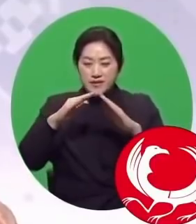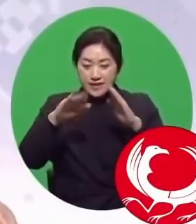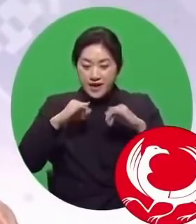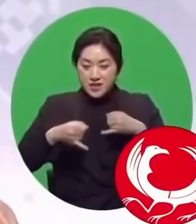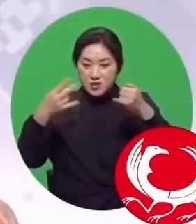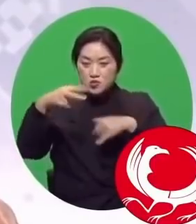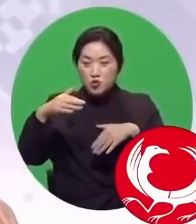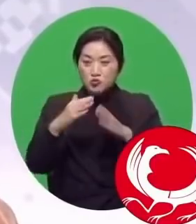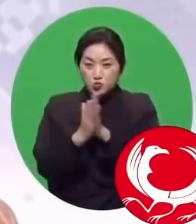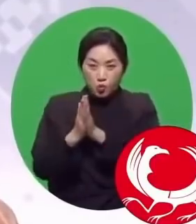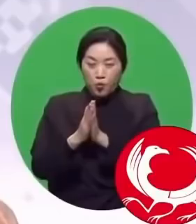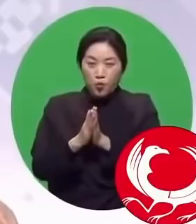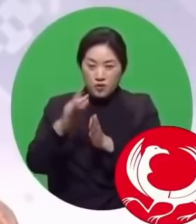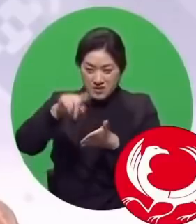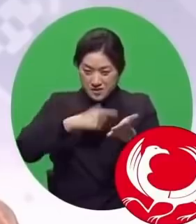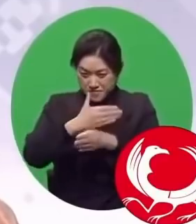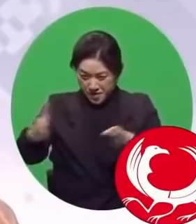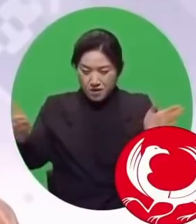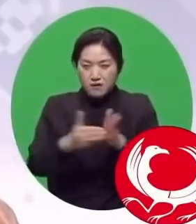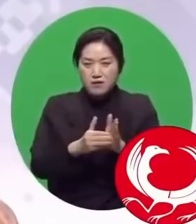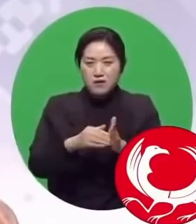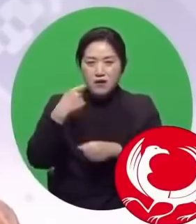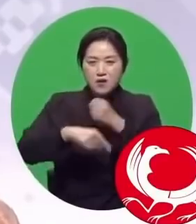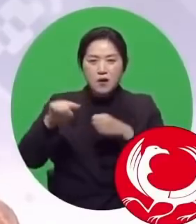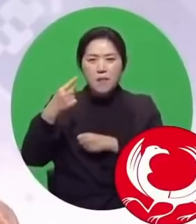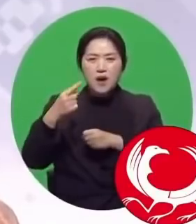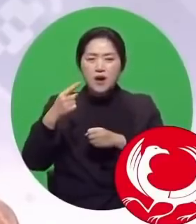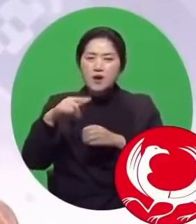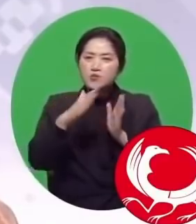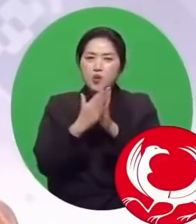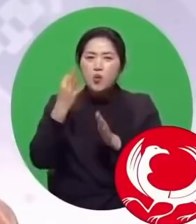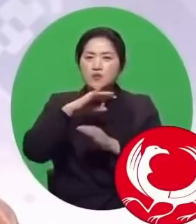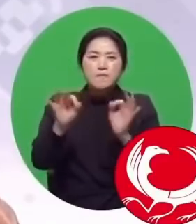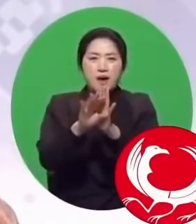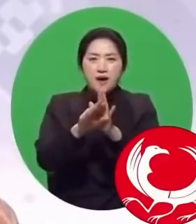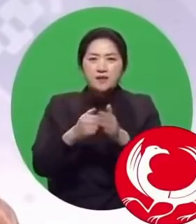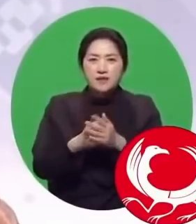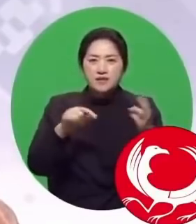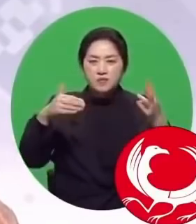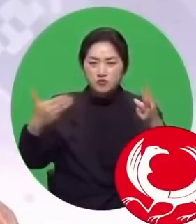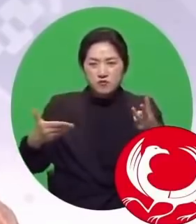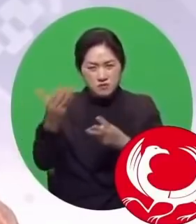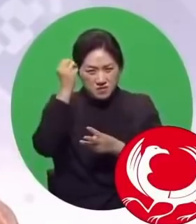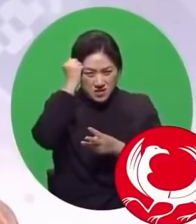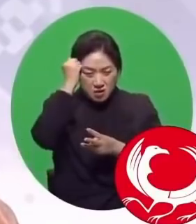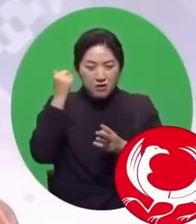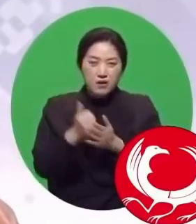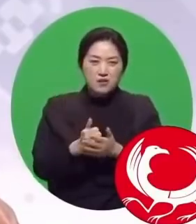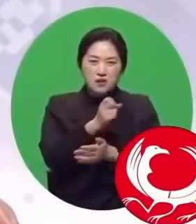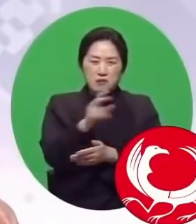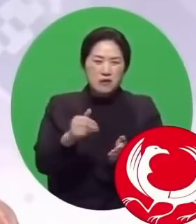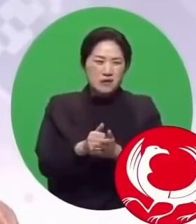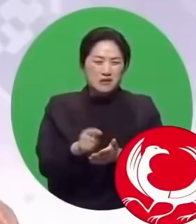100조 이자가 안 나갑니다. 3월 9일 여러분 명심해야 됩니다. 쓸데없는 여야 후보들